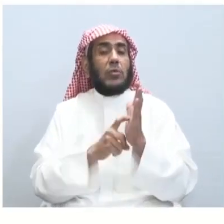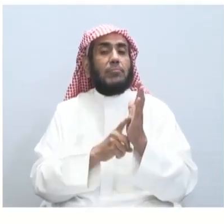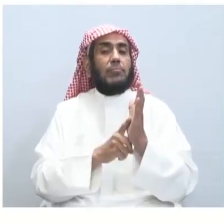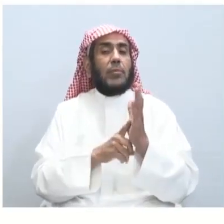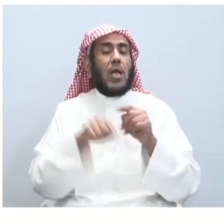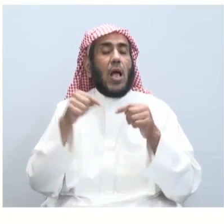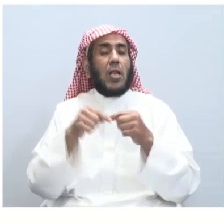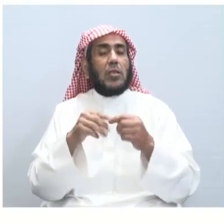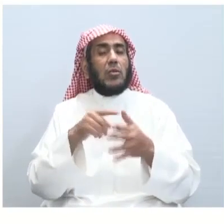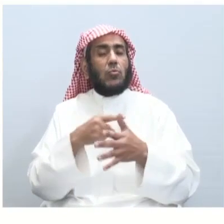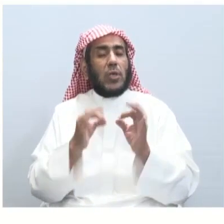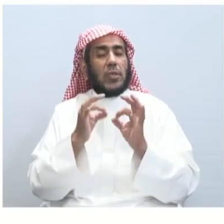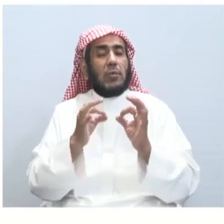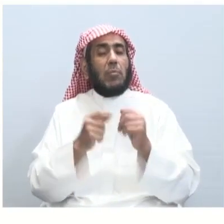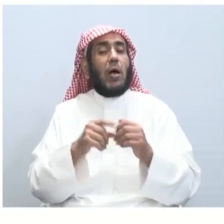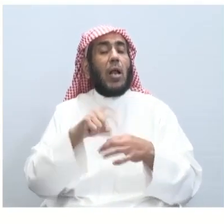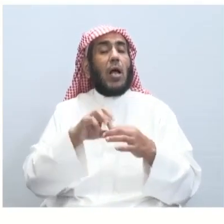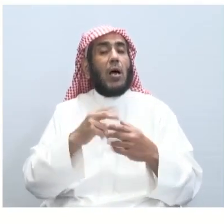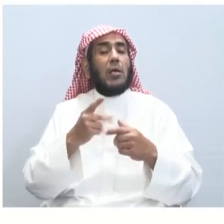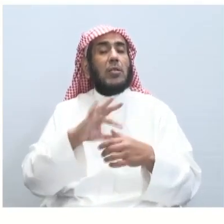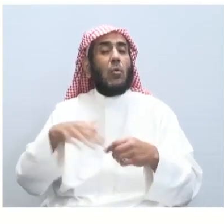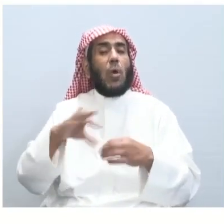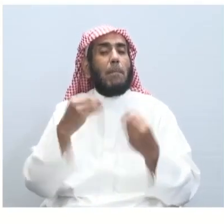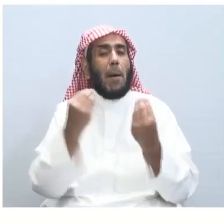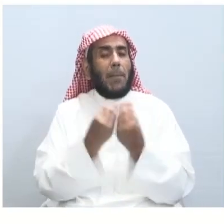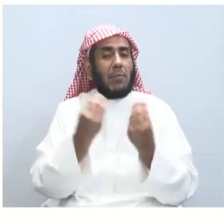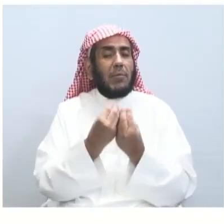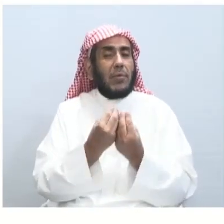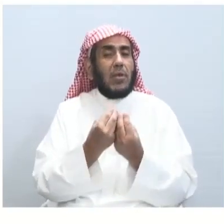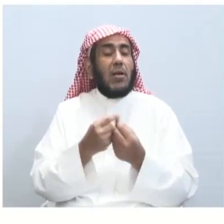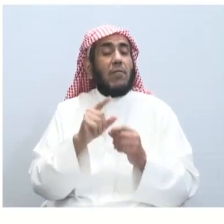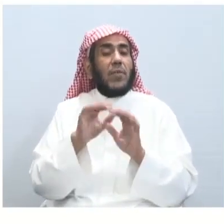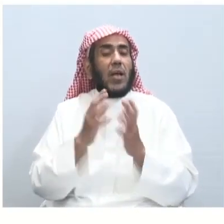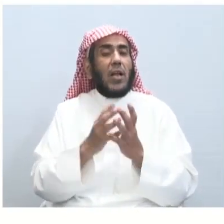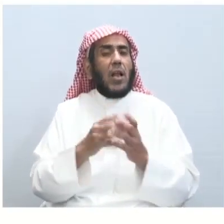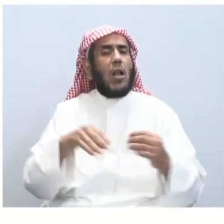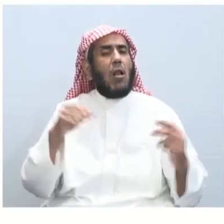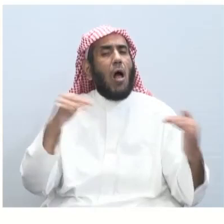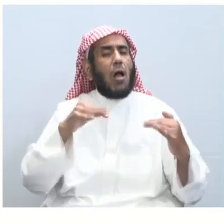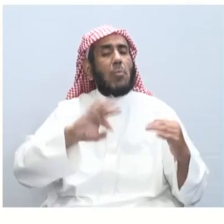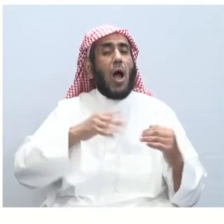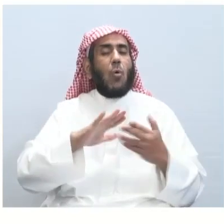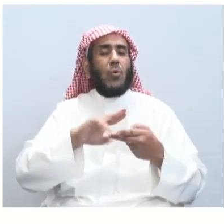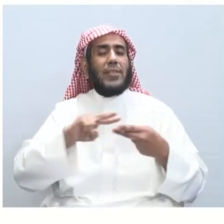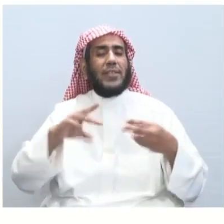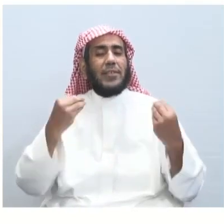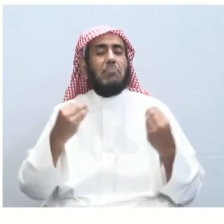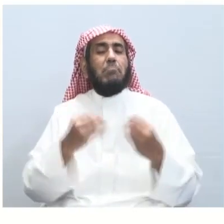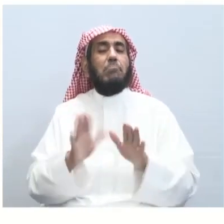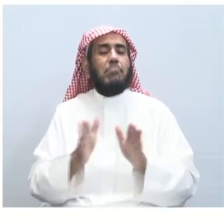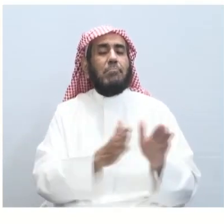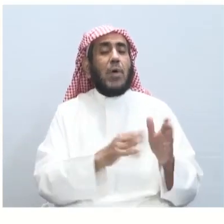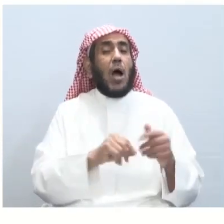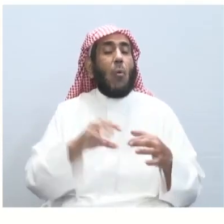التي تنظم علاقه الدوله بعضها مع بعض في حال الحرب او السلم كذلك